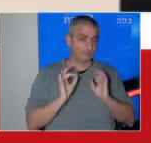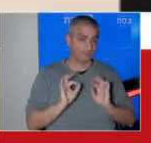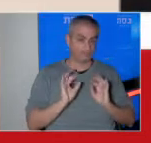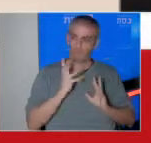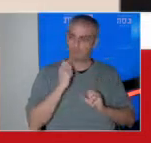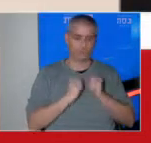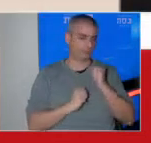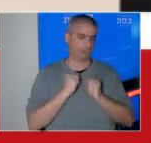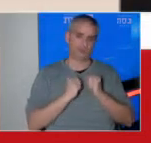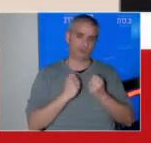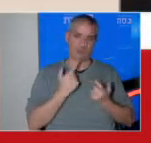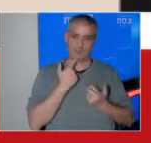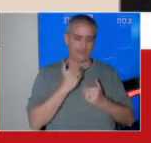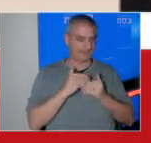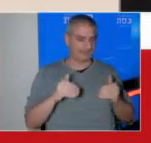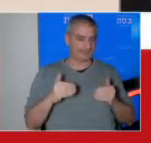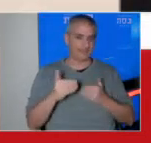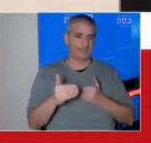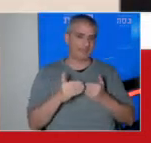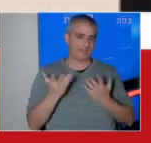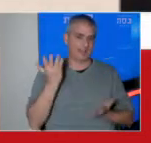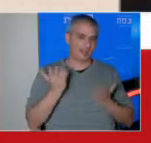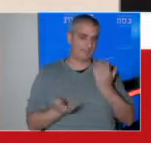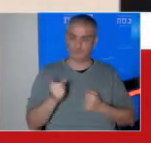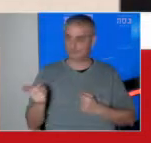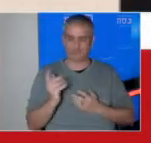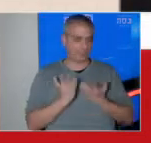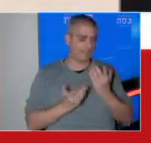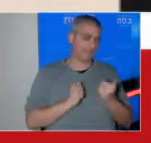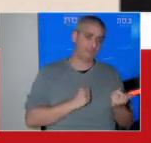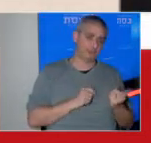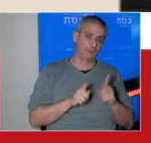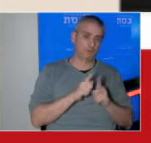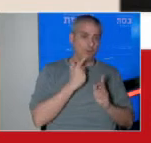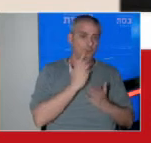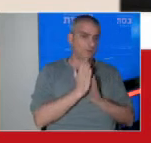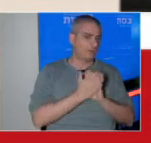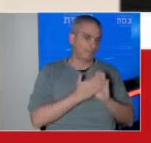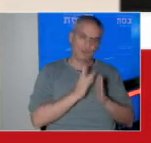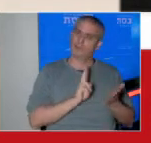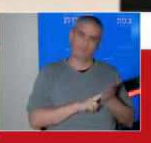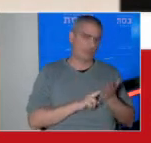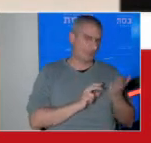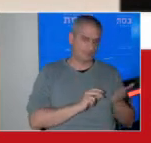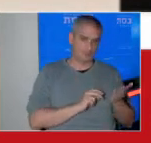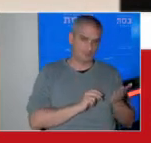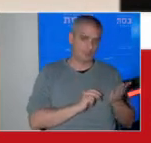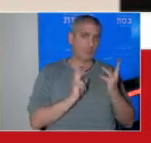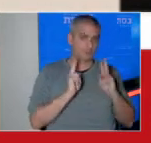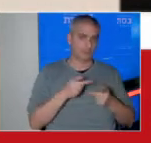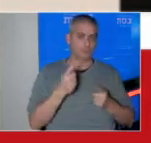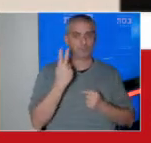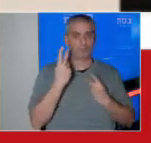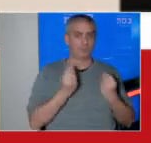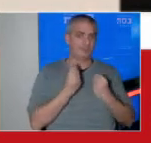נורא קשה למתוח ולחדד ולהבדיל בין אלה ובין אלה, וכמו שאמרת, זה נכון, זאת אומרת, יש פה